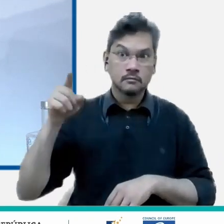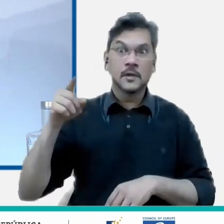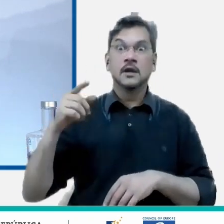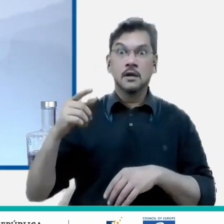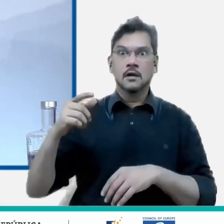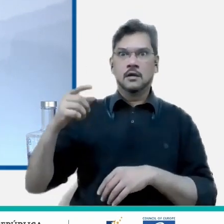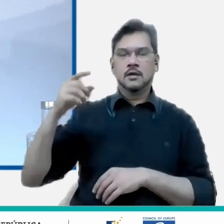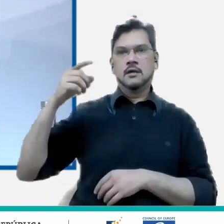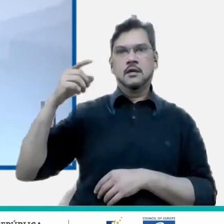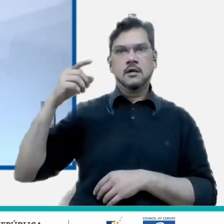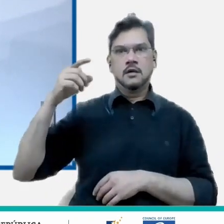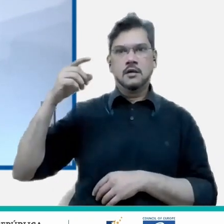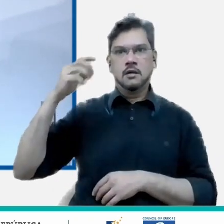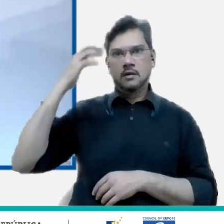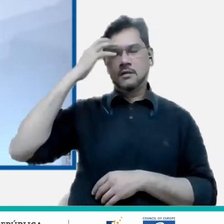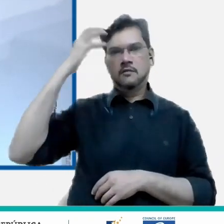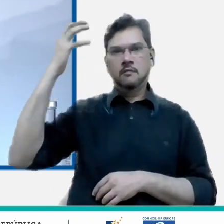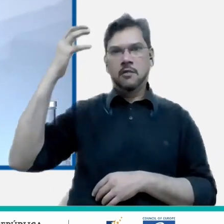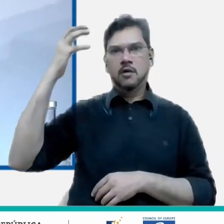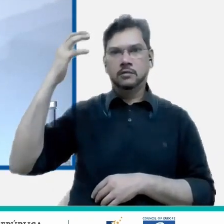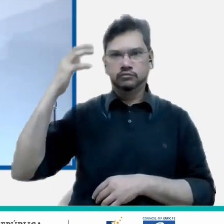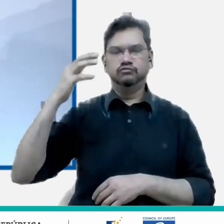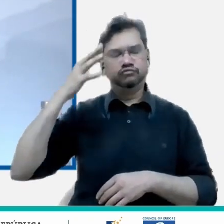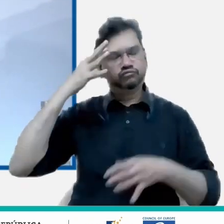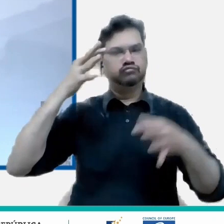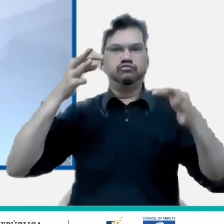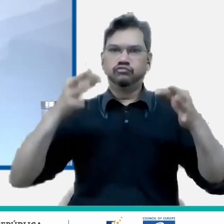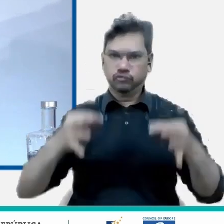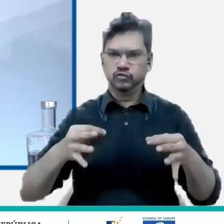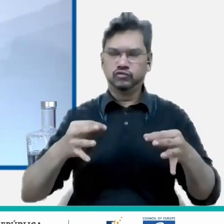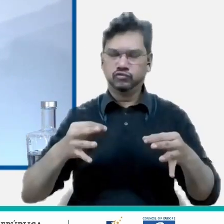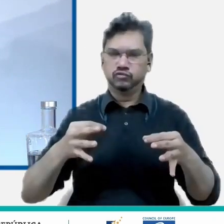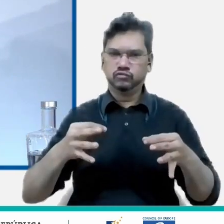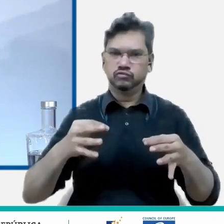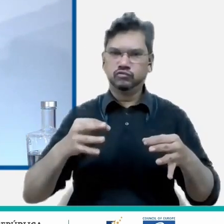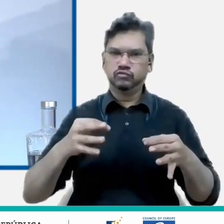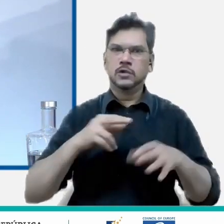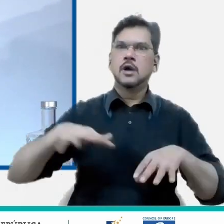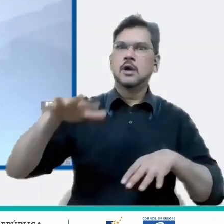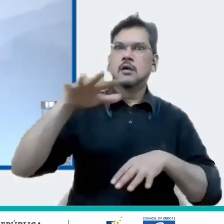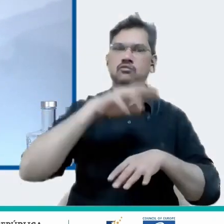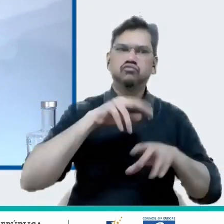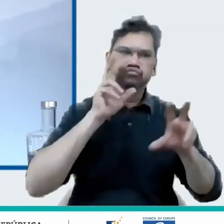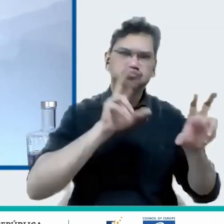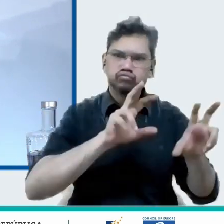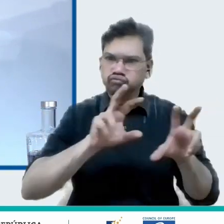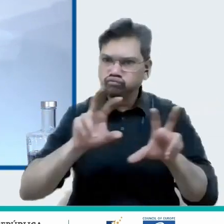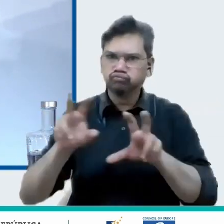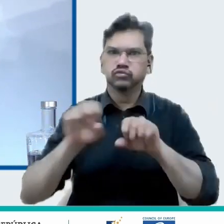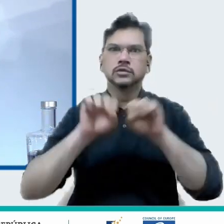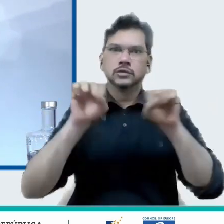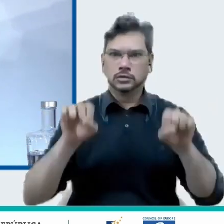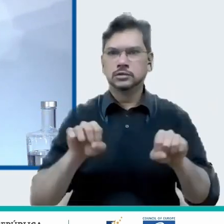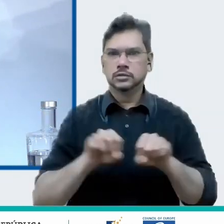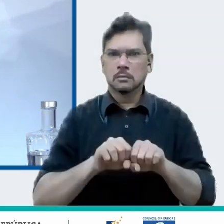институты, это лаборатории, станции, которые в ежедневном режиме работают. И в этом же